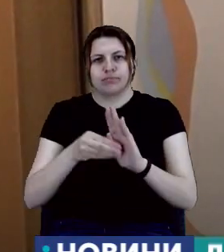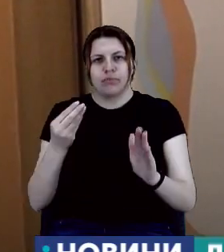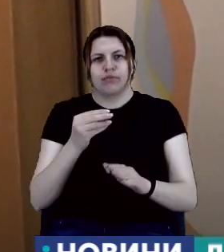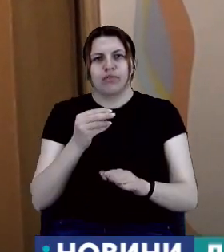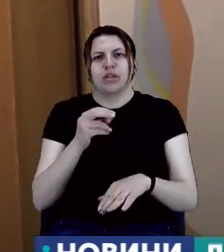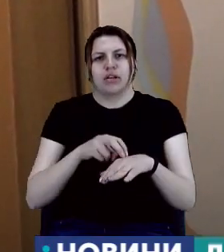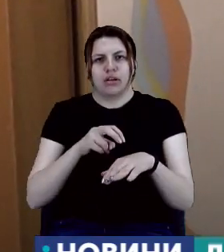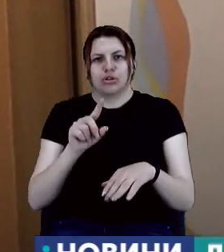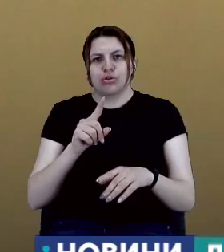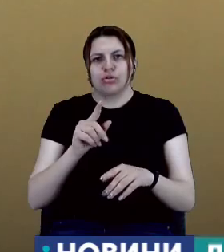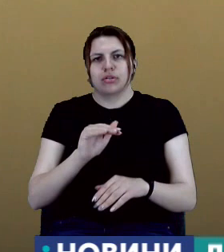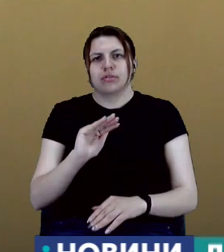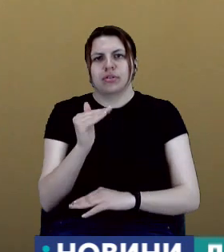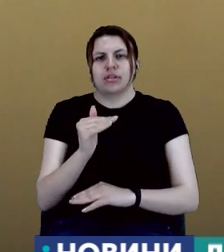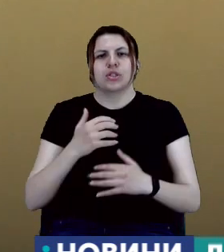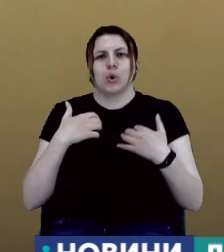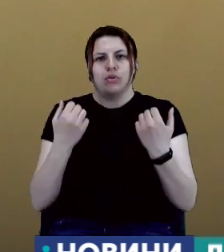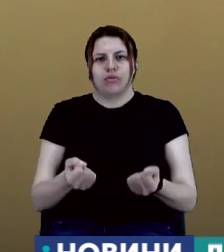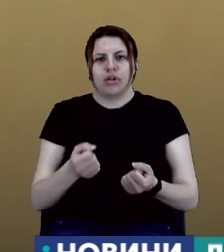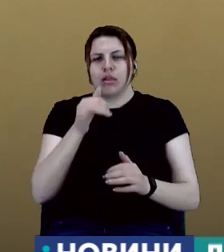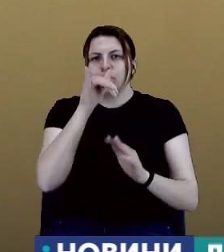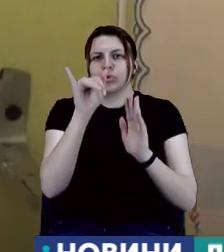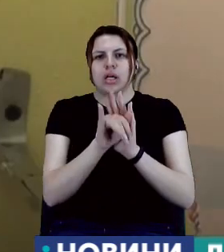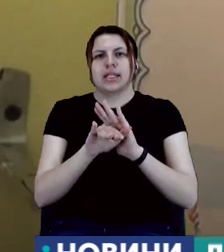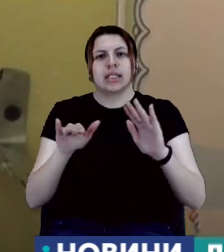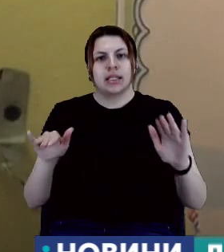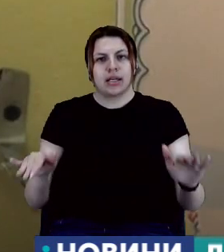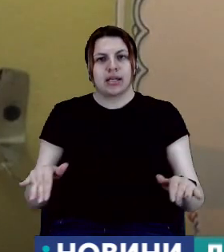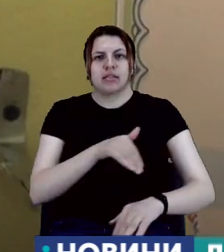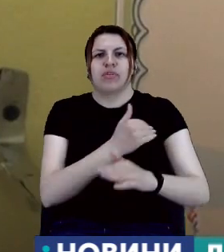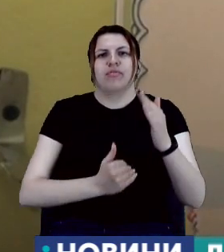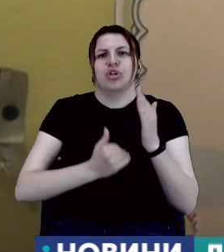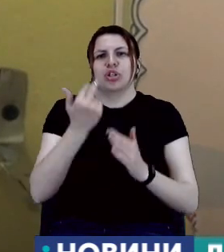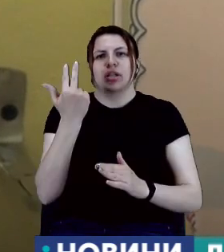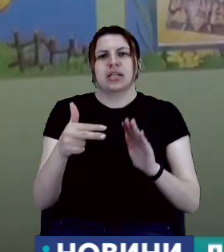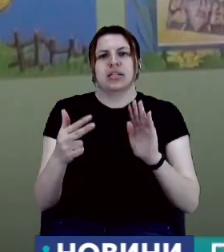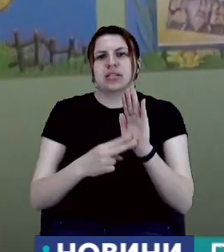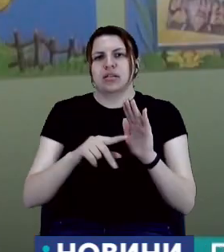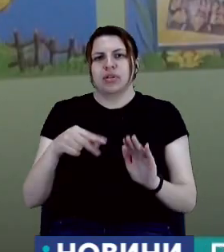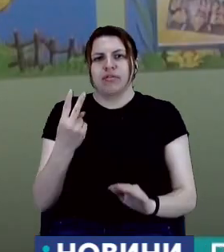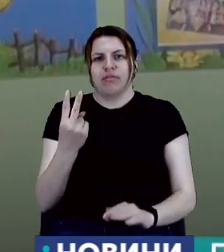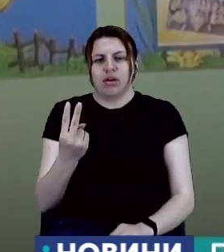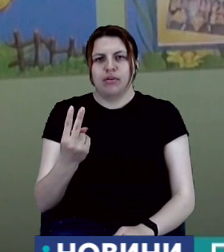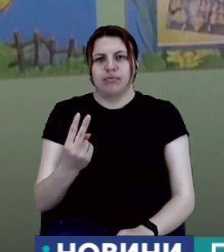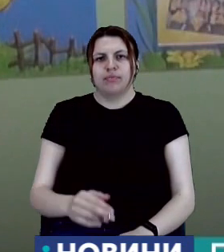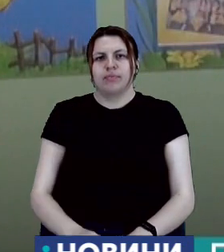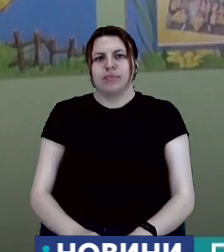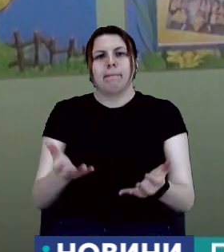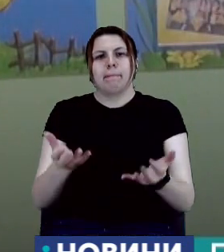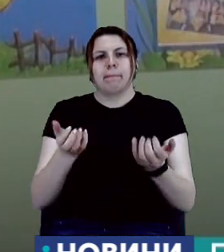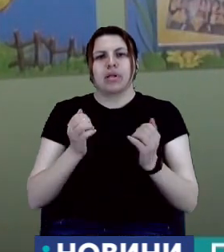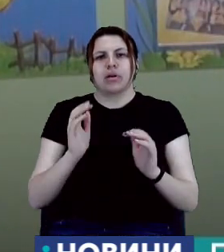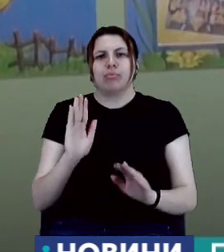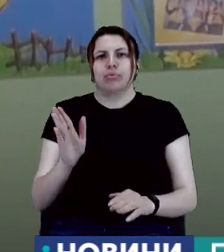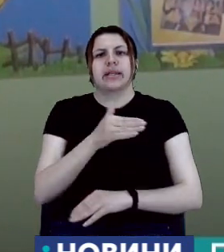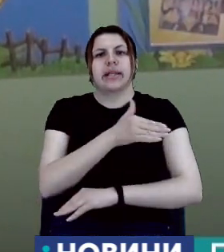До садочків не пускатимуть дітей та працівників із температурою вищою за 37,2 градуса. Прийом буде осуществляться на вулиці,